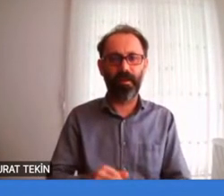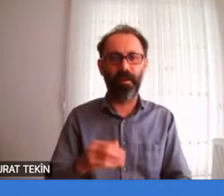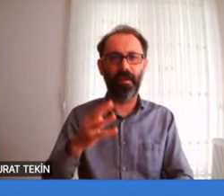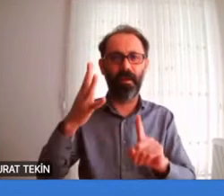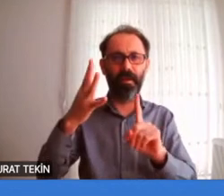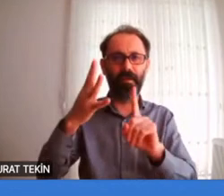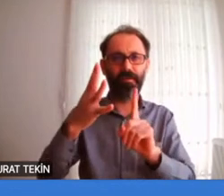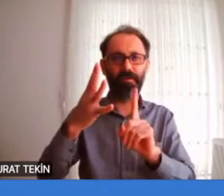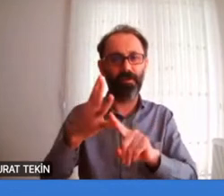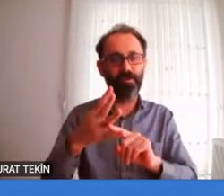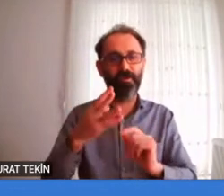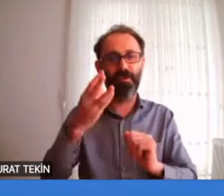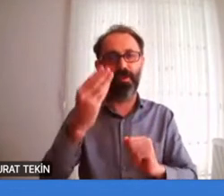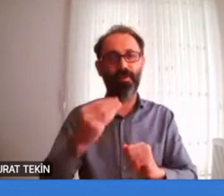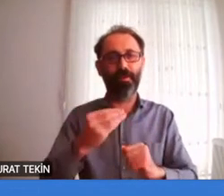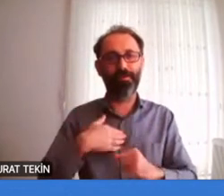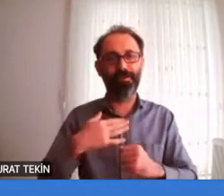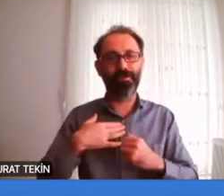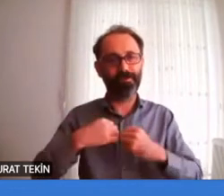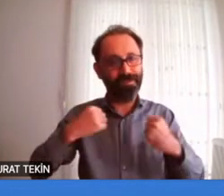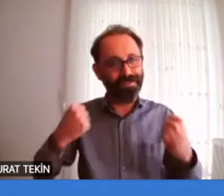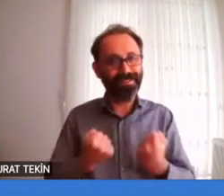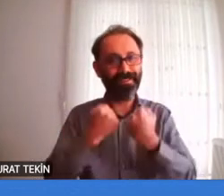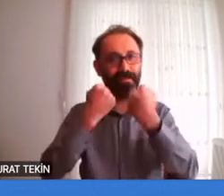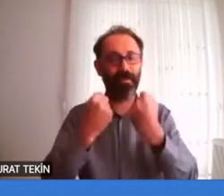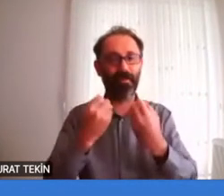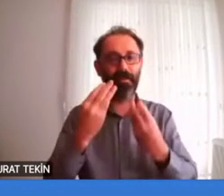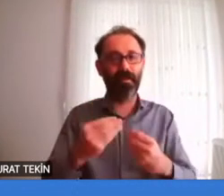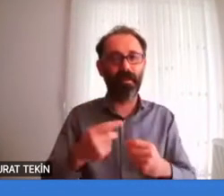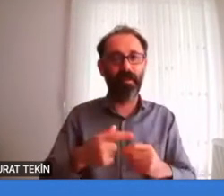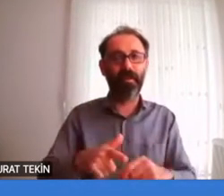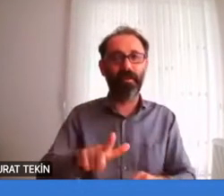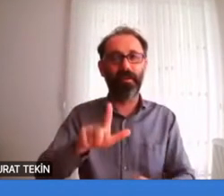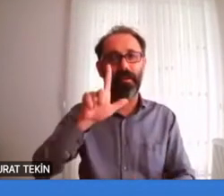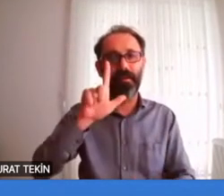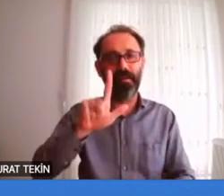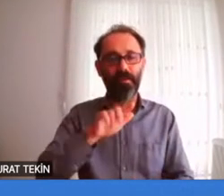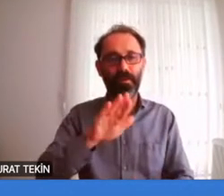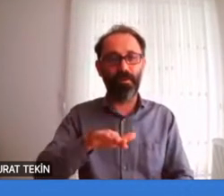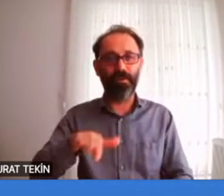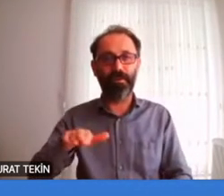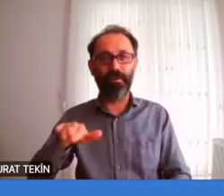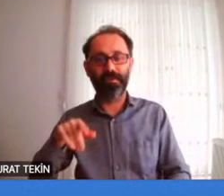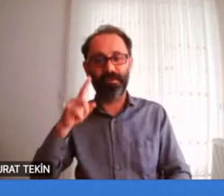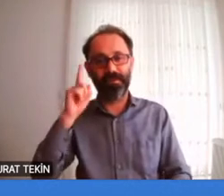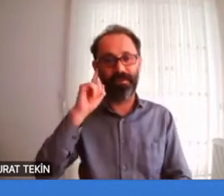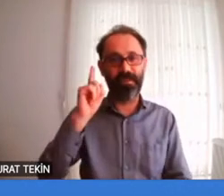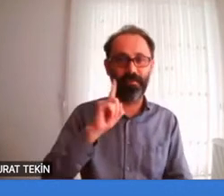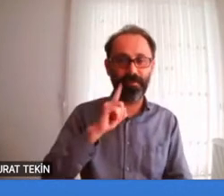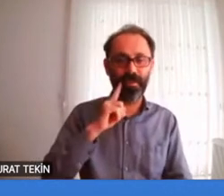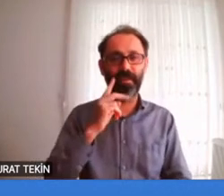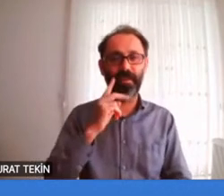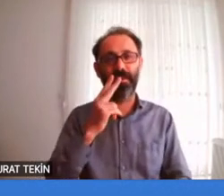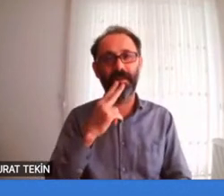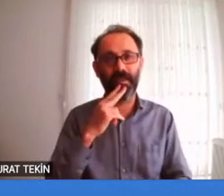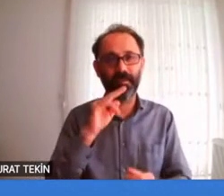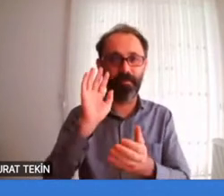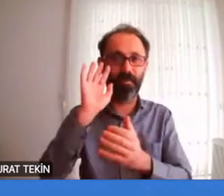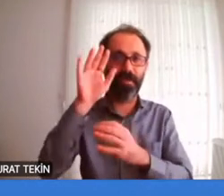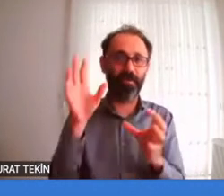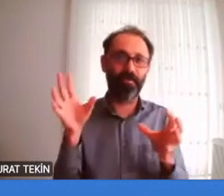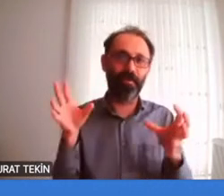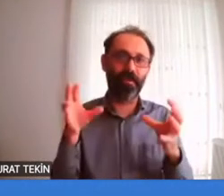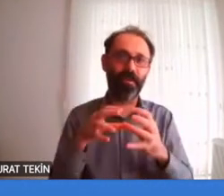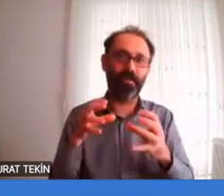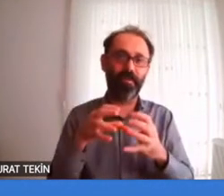bizleri gururlandırdılar. İki öğrencimizin yer aldığı işitme engelli kadın basketbol milli takımımızı da tebrik